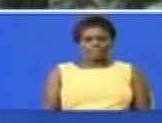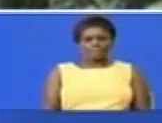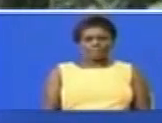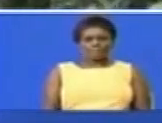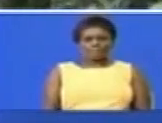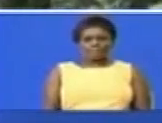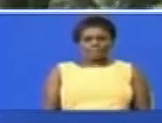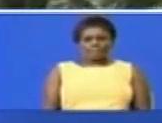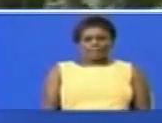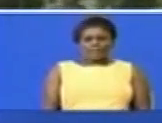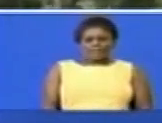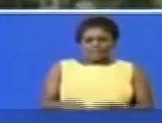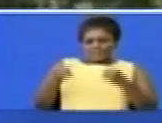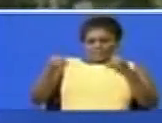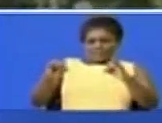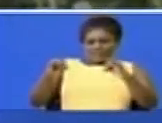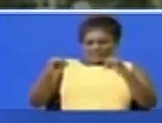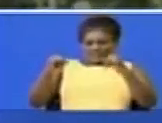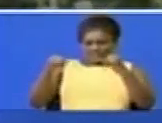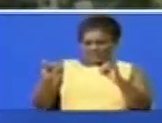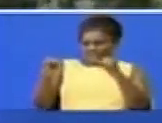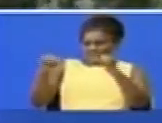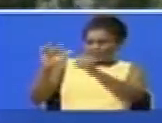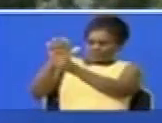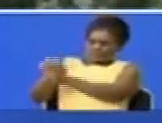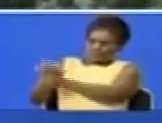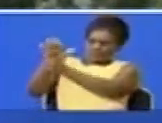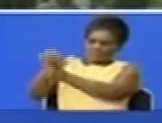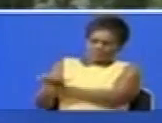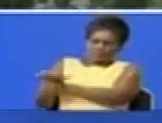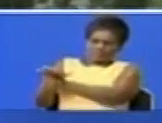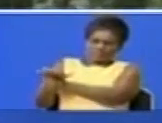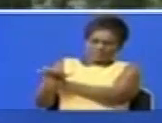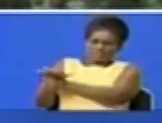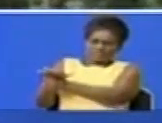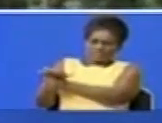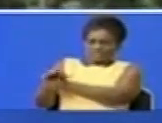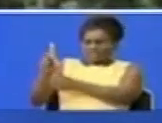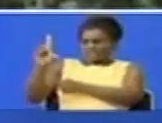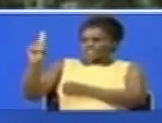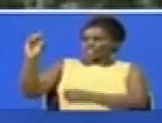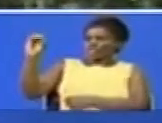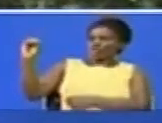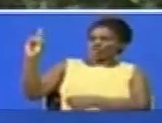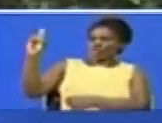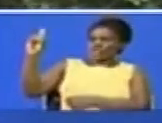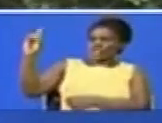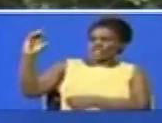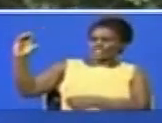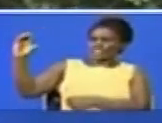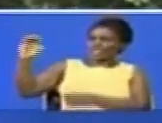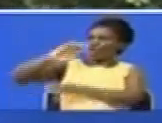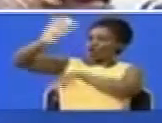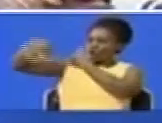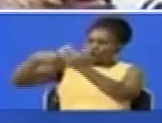They are trying to intimidate provincial administration, the chiefs, the DOs, the DCs, everyone,